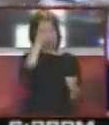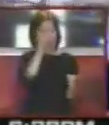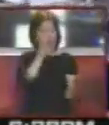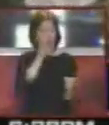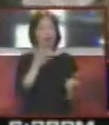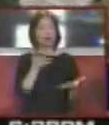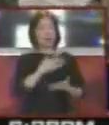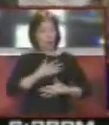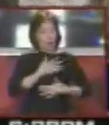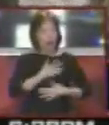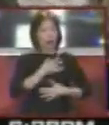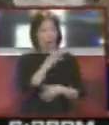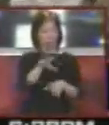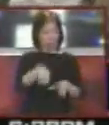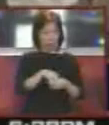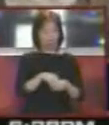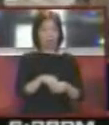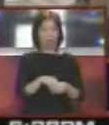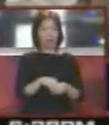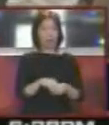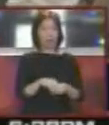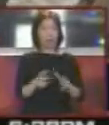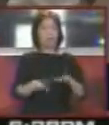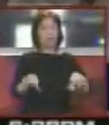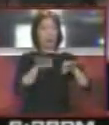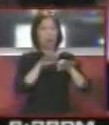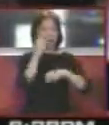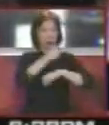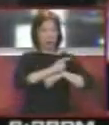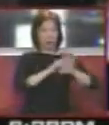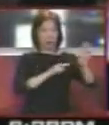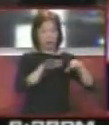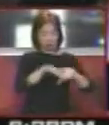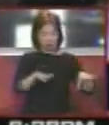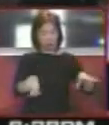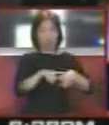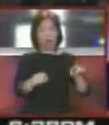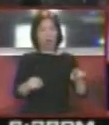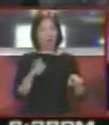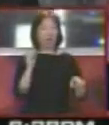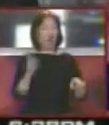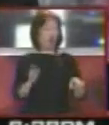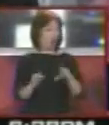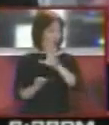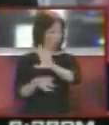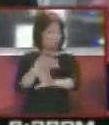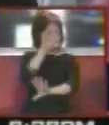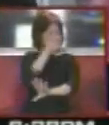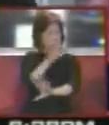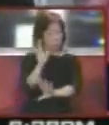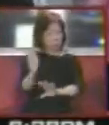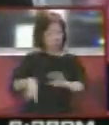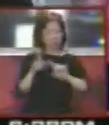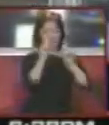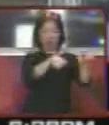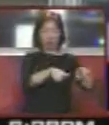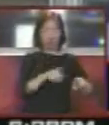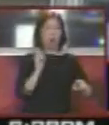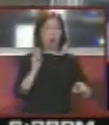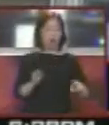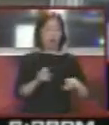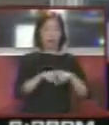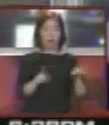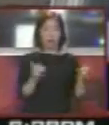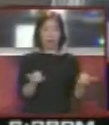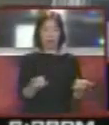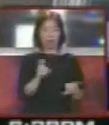magulang gusto raw maging bahagi ng importanteng araw ng kanilang anak. Pero off-limit sina tatay at nanay sa event. Kaya naman ang Taguig City balak